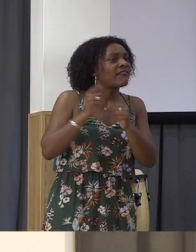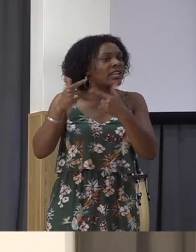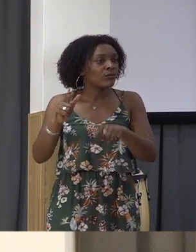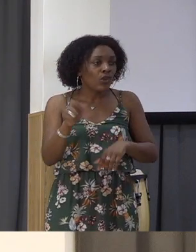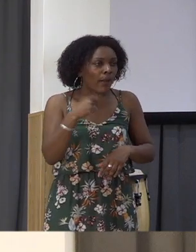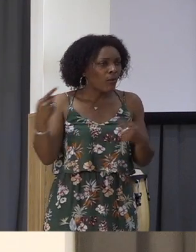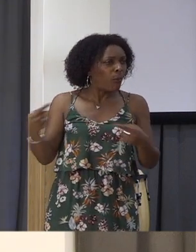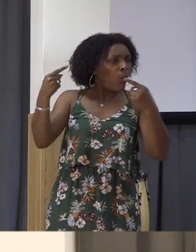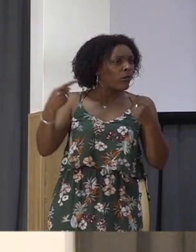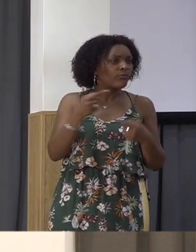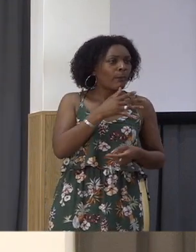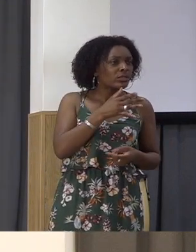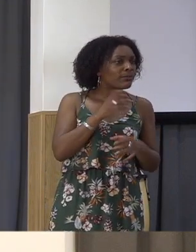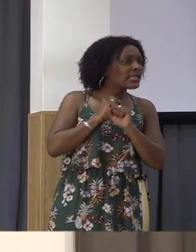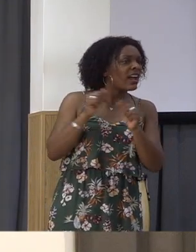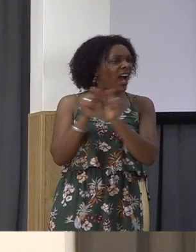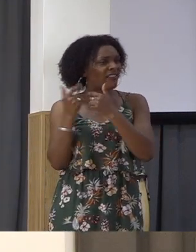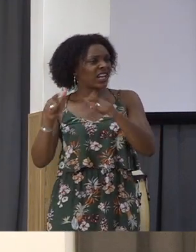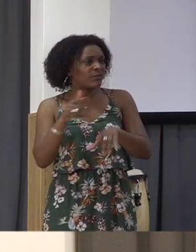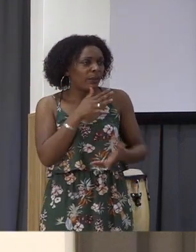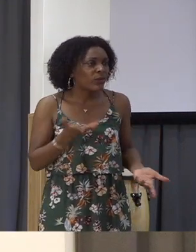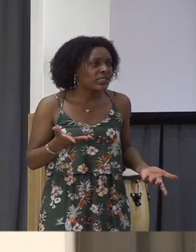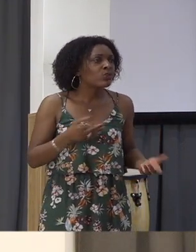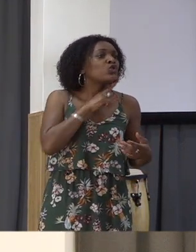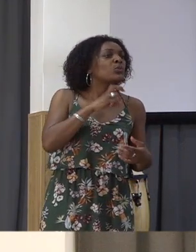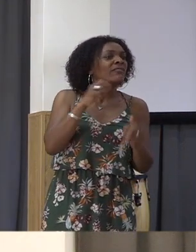ensemble, font partie du corps, sont ensemble.